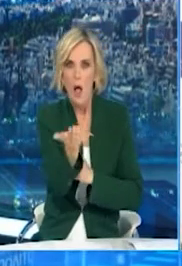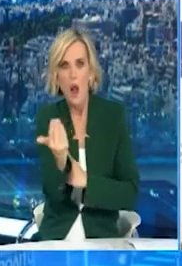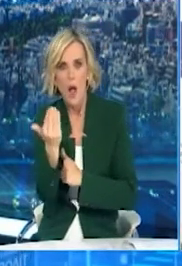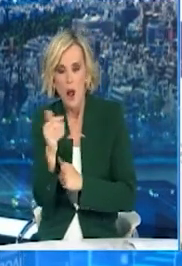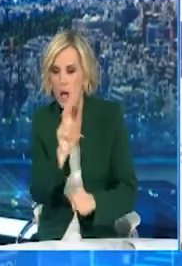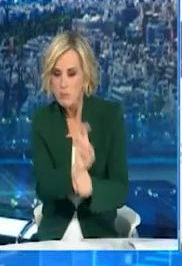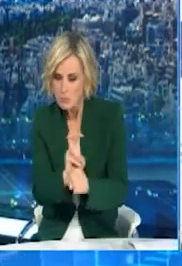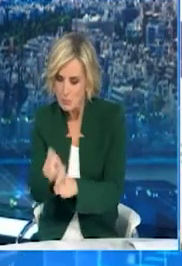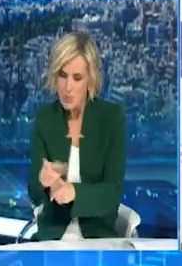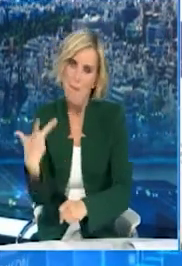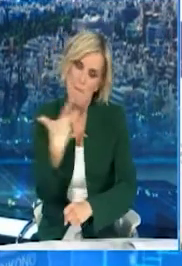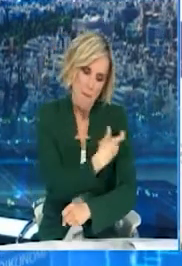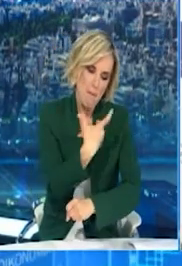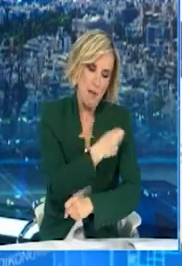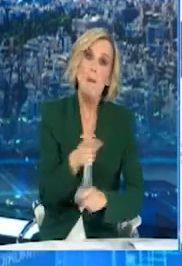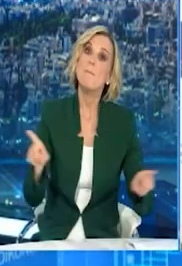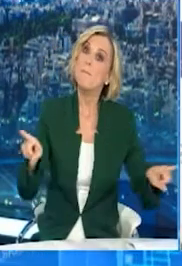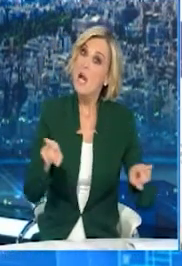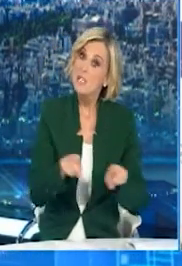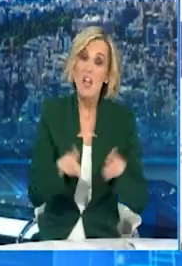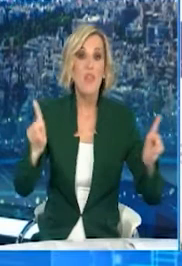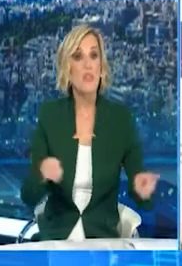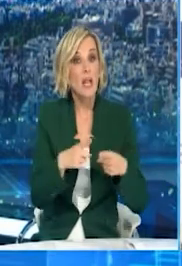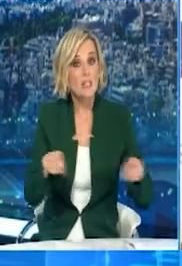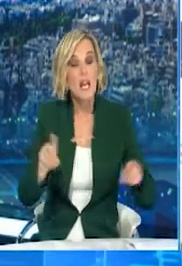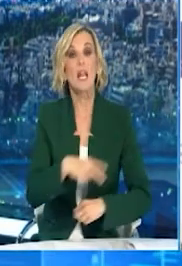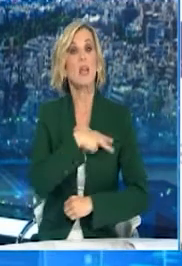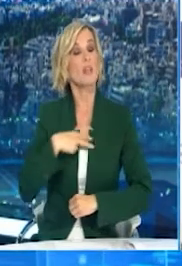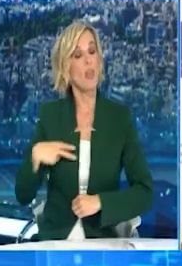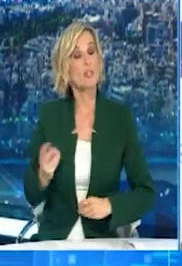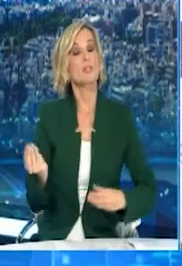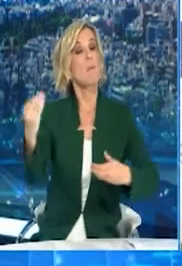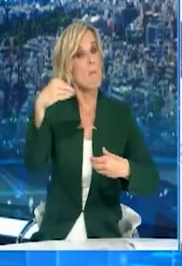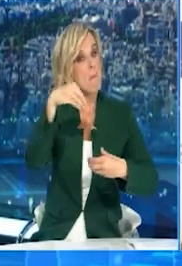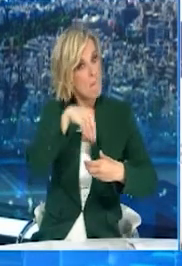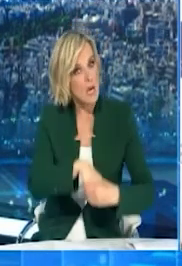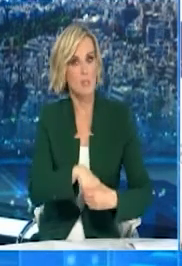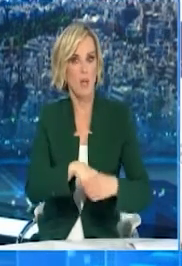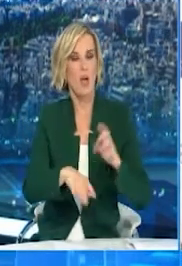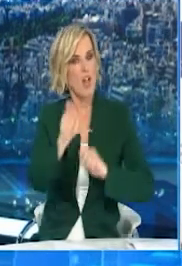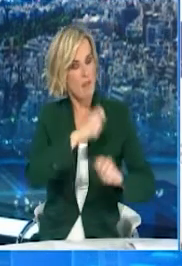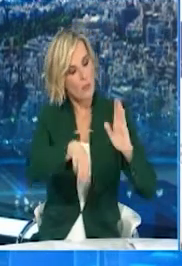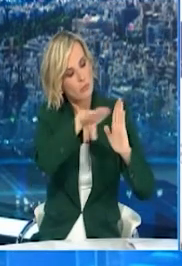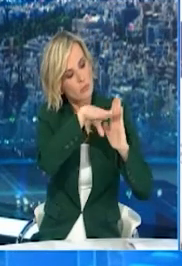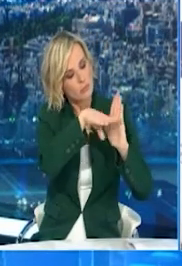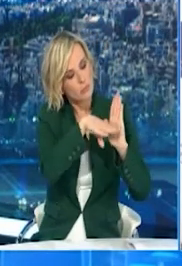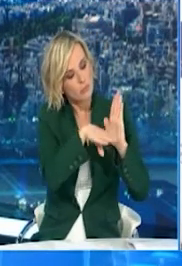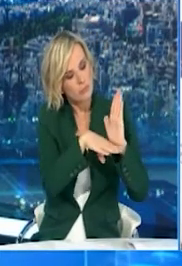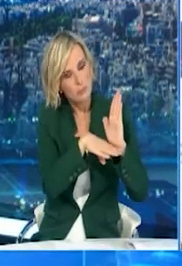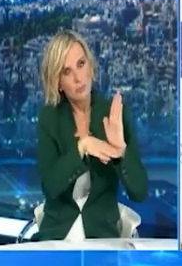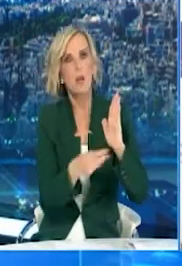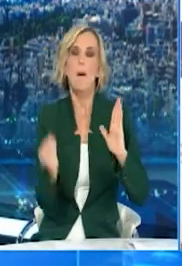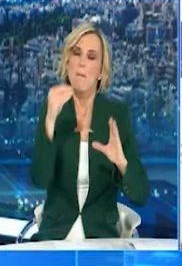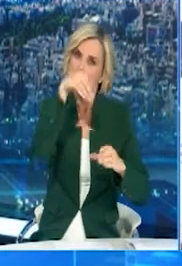τη διαδικασία και τους εκπαιδευτικούς, οι οποίοι θα αρχίσουν να θα ενταχθούν στη λίστα αναπλήρωσης εντός αυτής